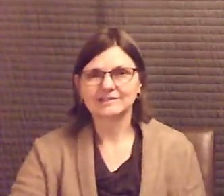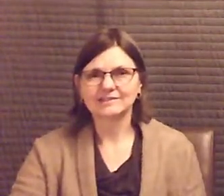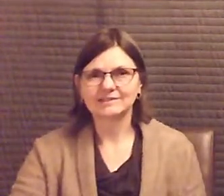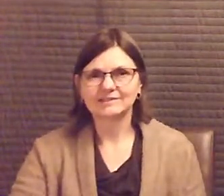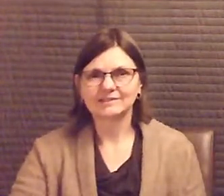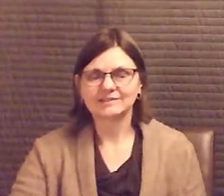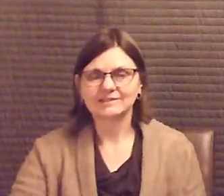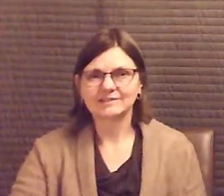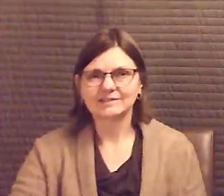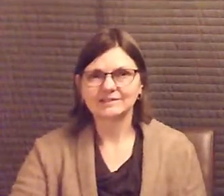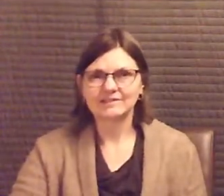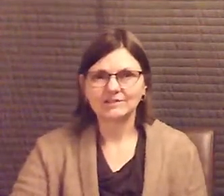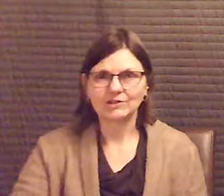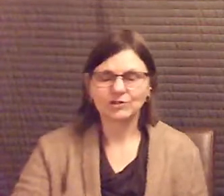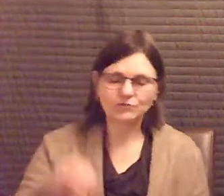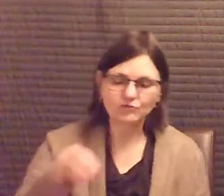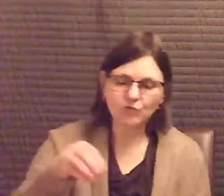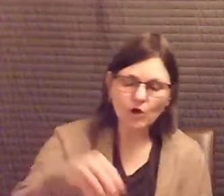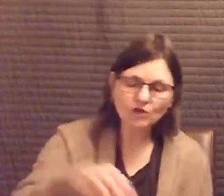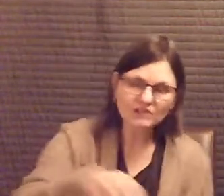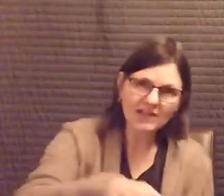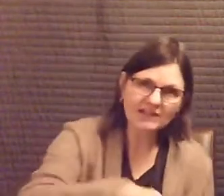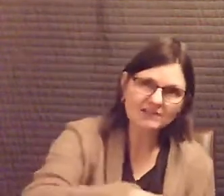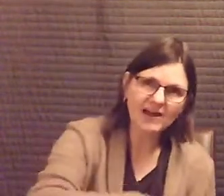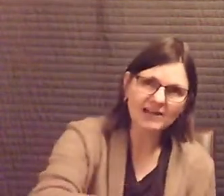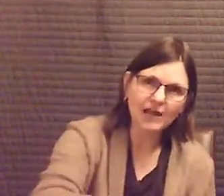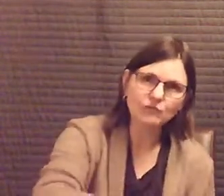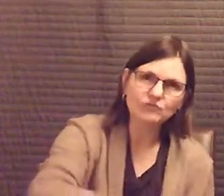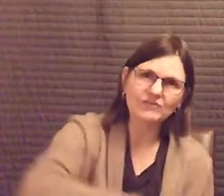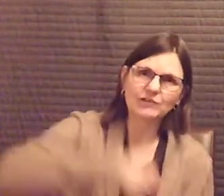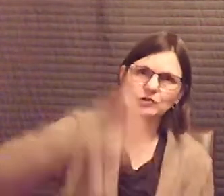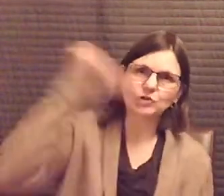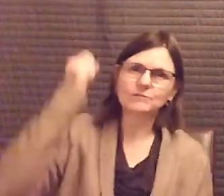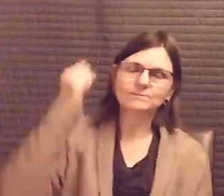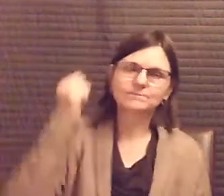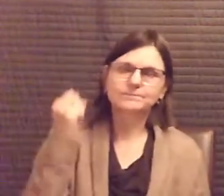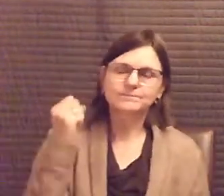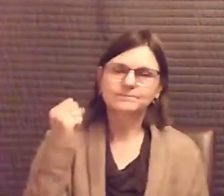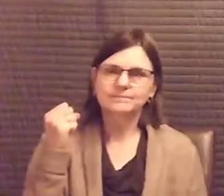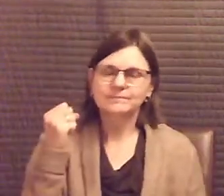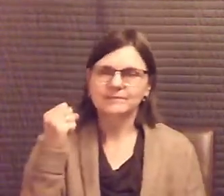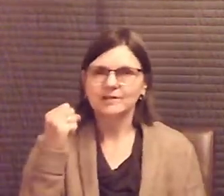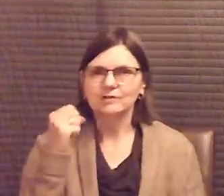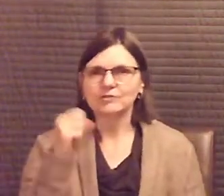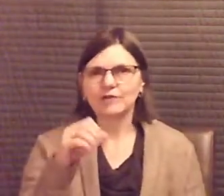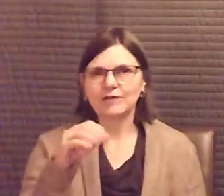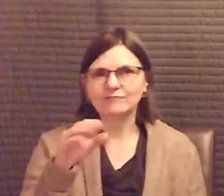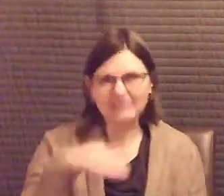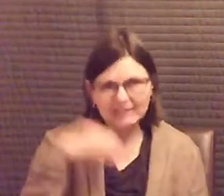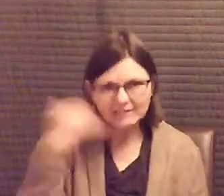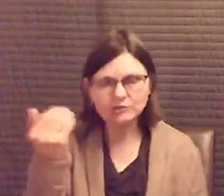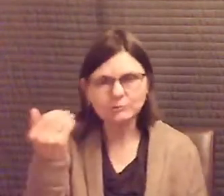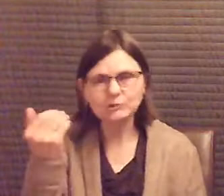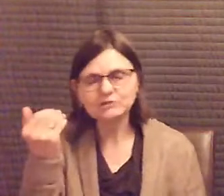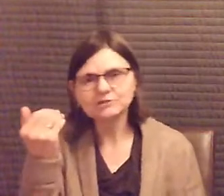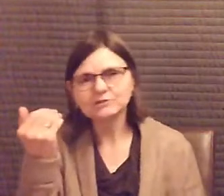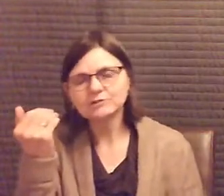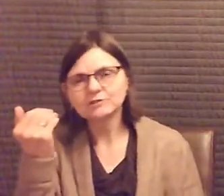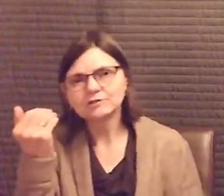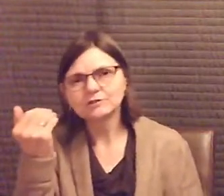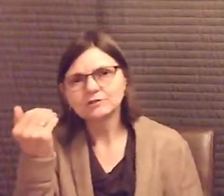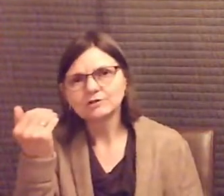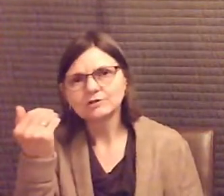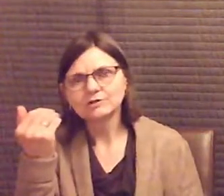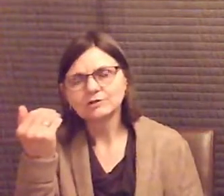auto eeuwenoude ras het woord zal het kwade uit ons weg drukken zodat mijn haar los en wanneer het gebeurt